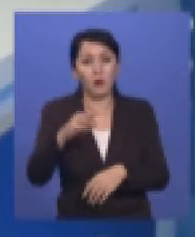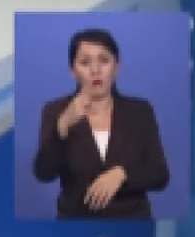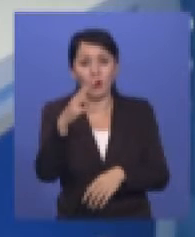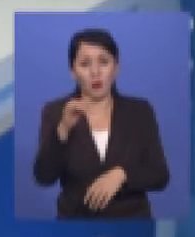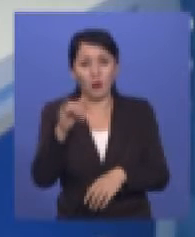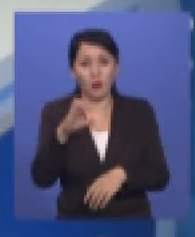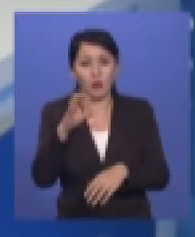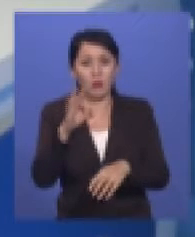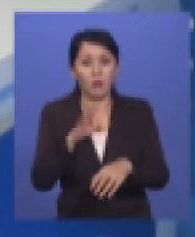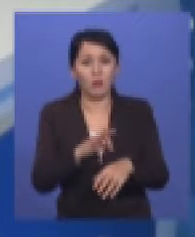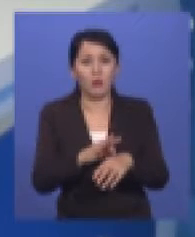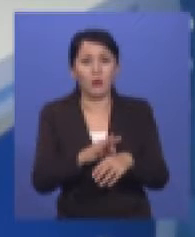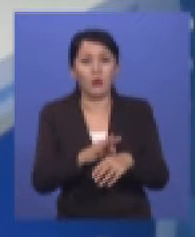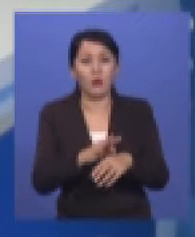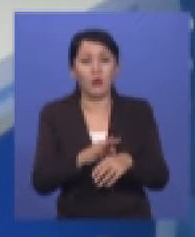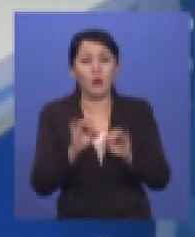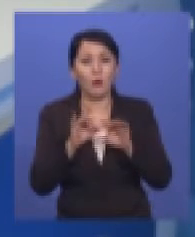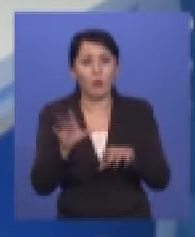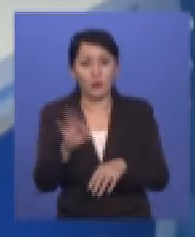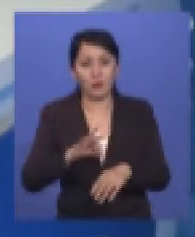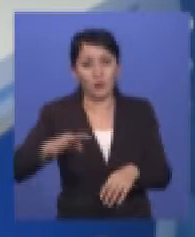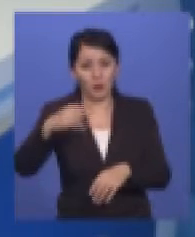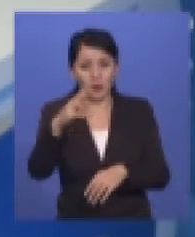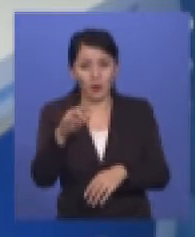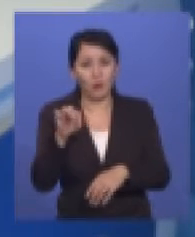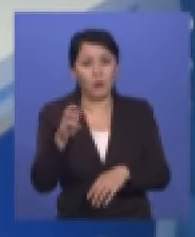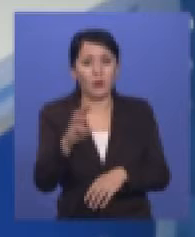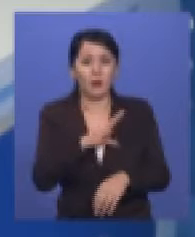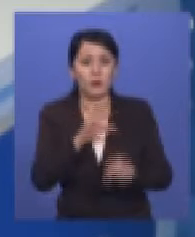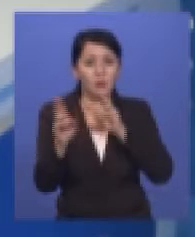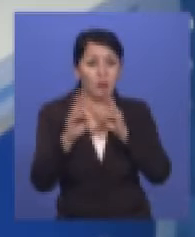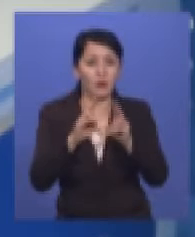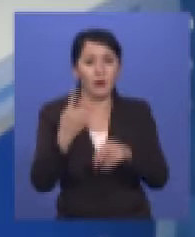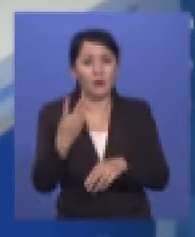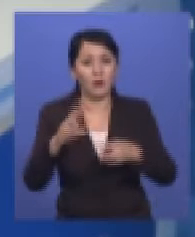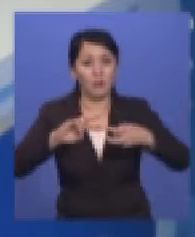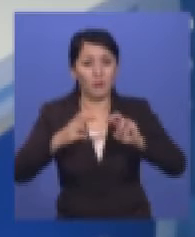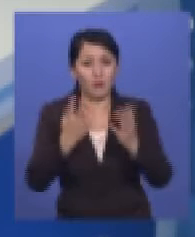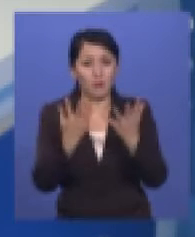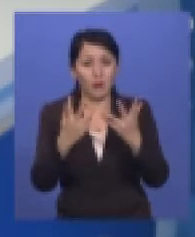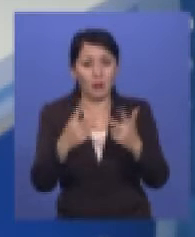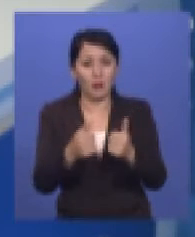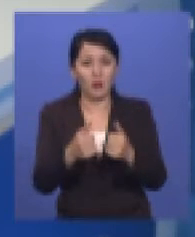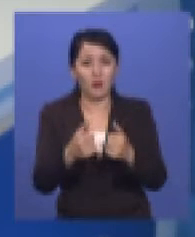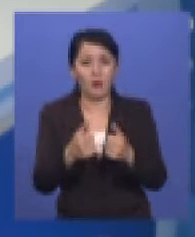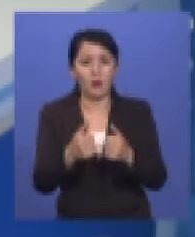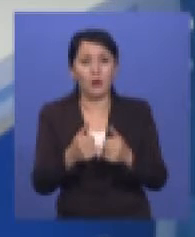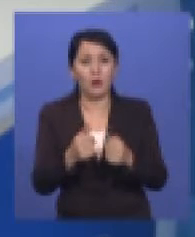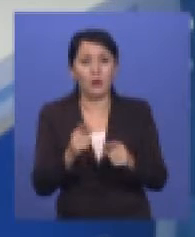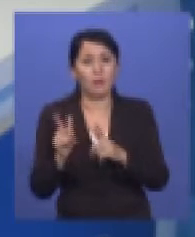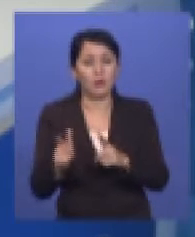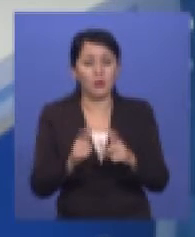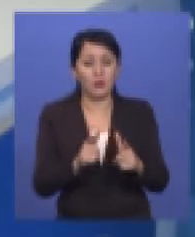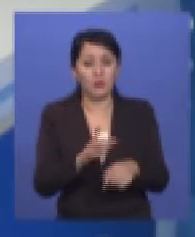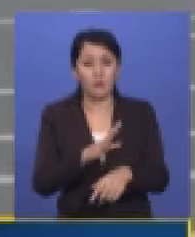тұмауымен бруцеллезға қатысты эпизотикалық жағдайы. Облыстық әкімдікте өткен отырыста осы екі мәселе қарастырылып, мамандардың қысқа